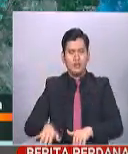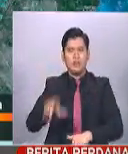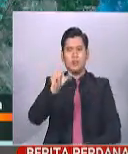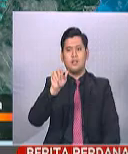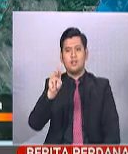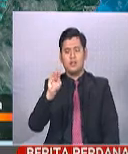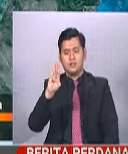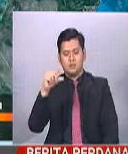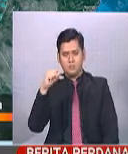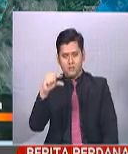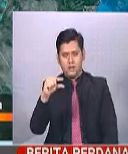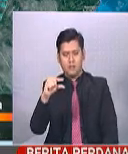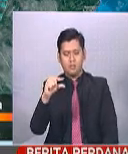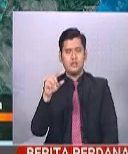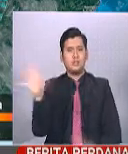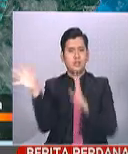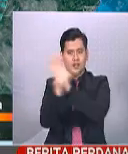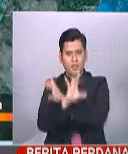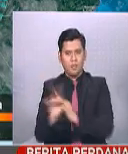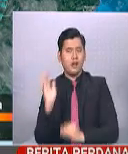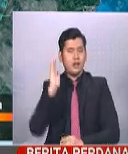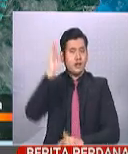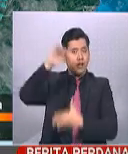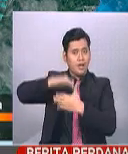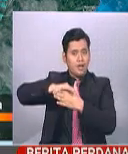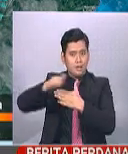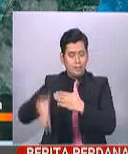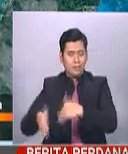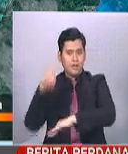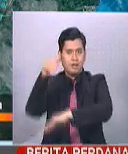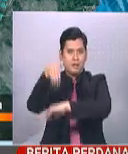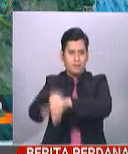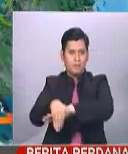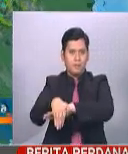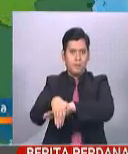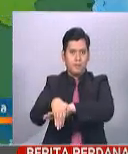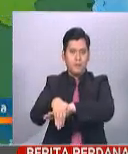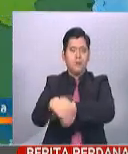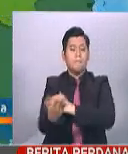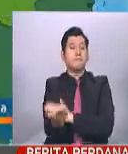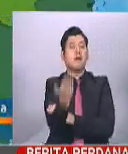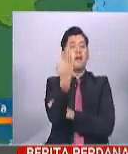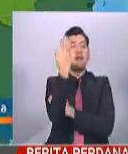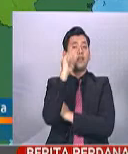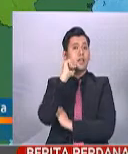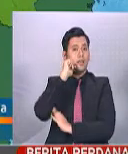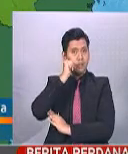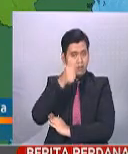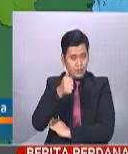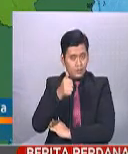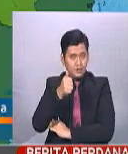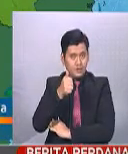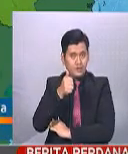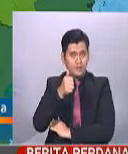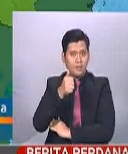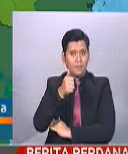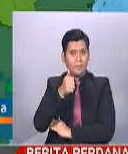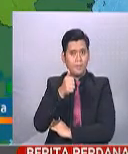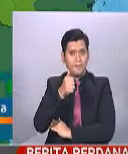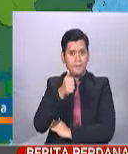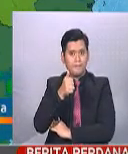dan dicongkel Khan akan berakhir berjalan lewat Malang nasib suruhnya Fadil pagi isu melalui ramalan kami